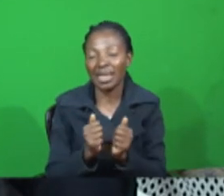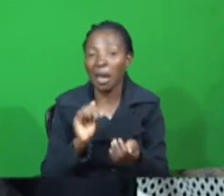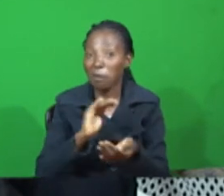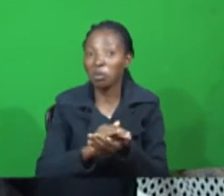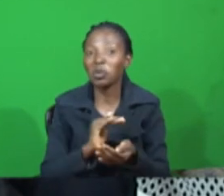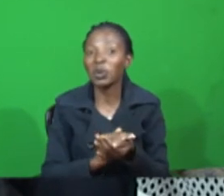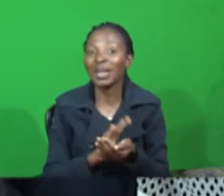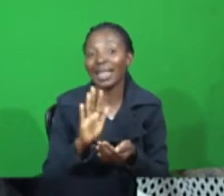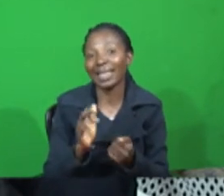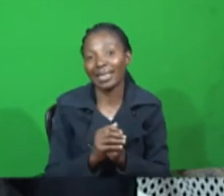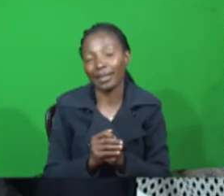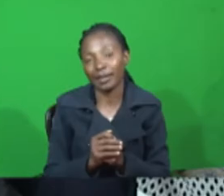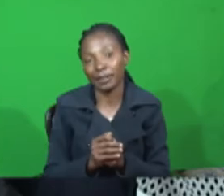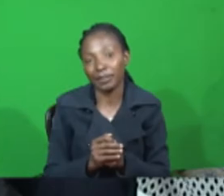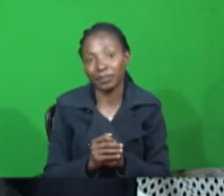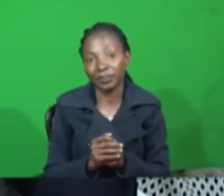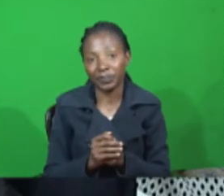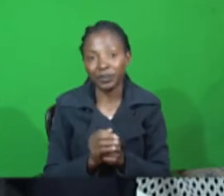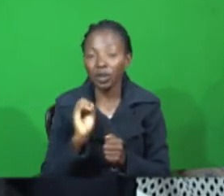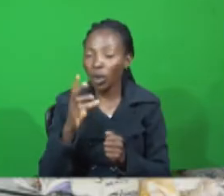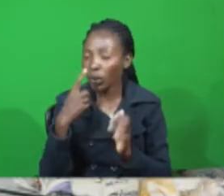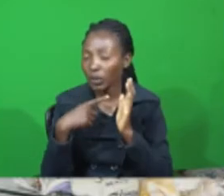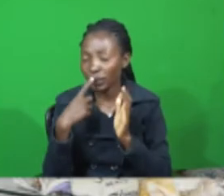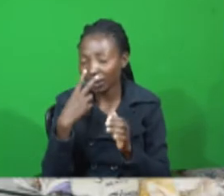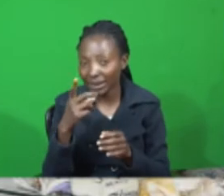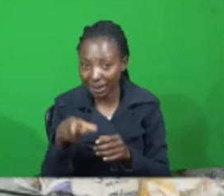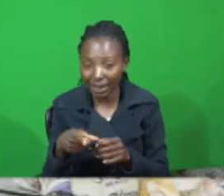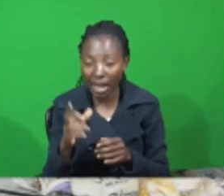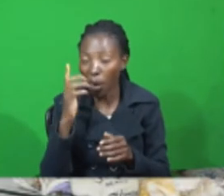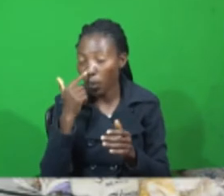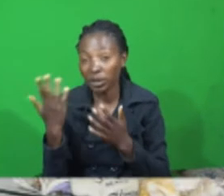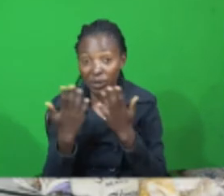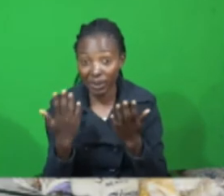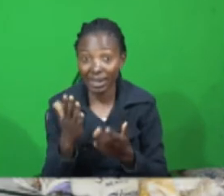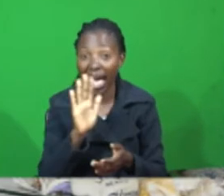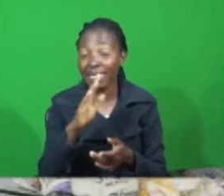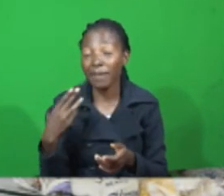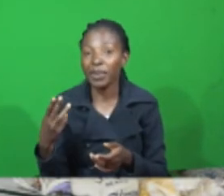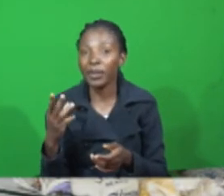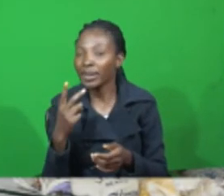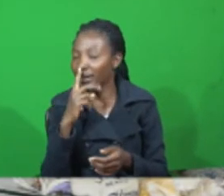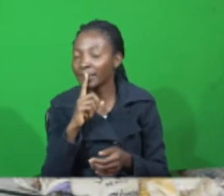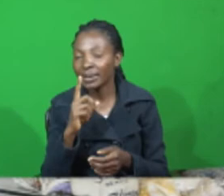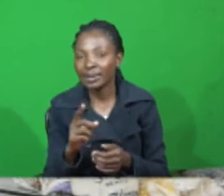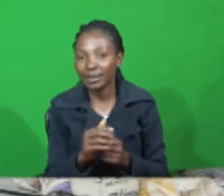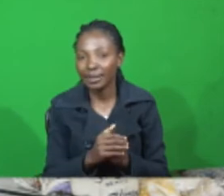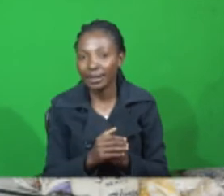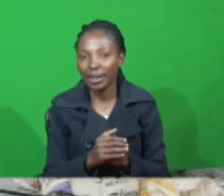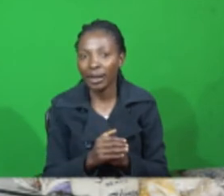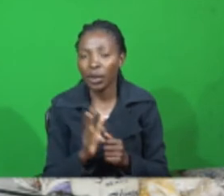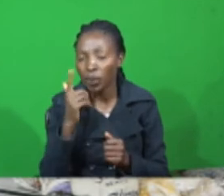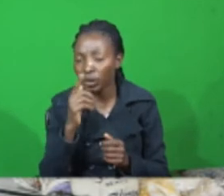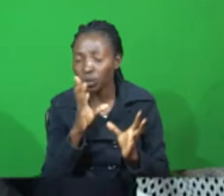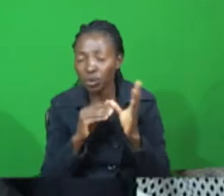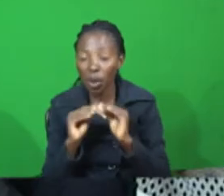Haana kuzopinda kwaari. Yeah. Saka muri kuonerwa kuti chiverenga kanyaya yake. Kune vamwe vanobva vakurumidza kutaura kuti vakataura nyaya